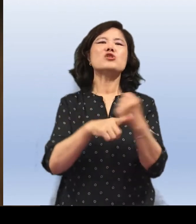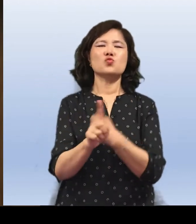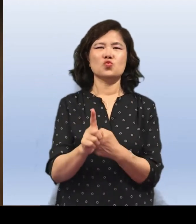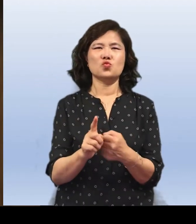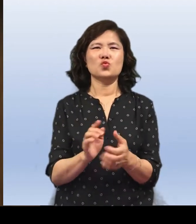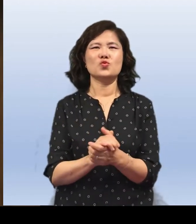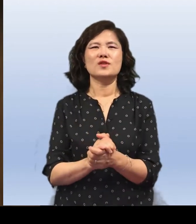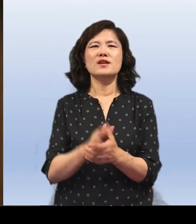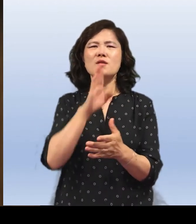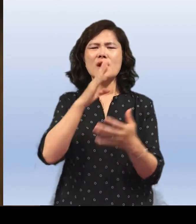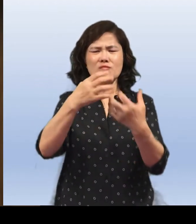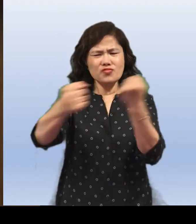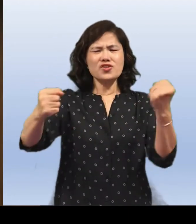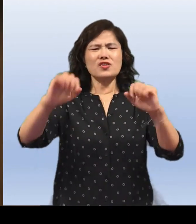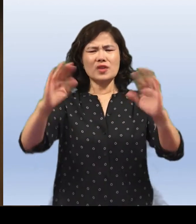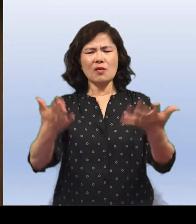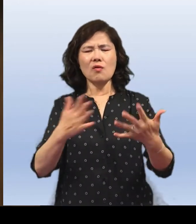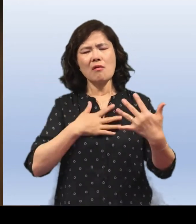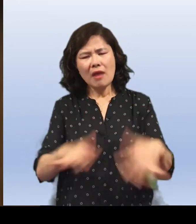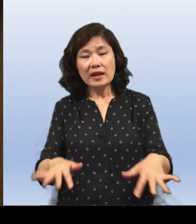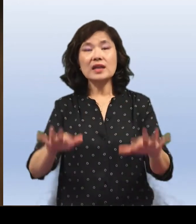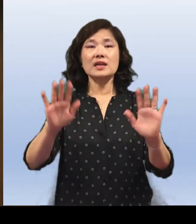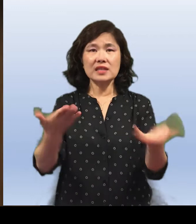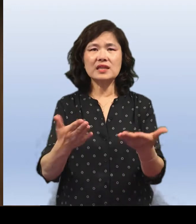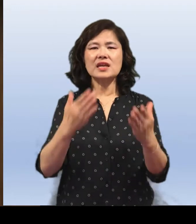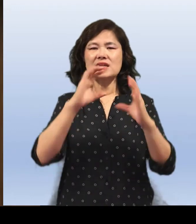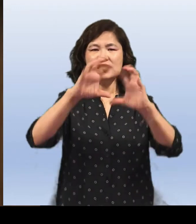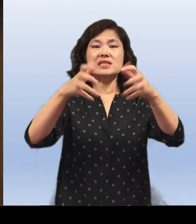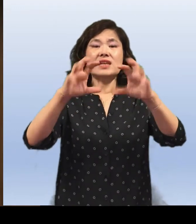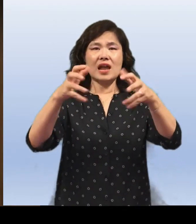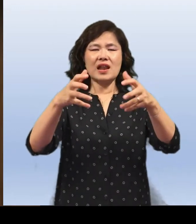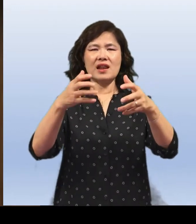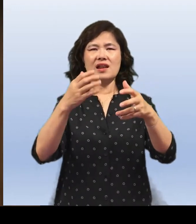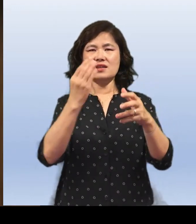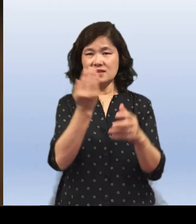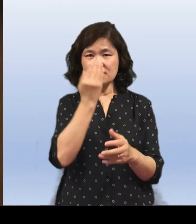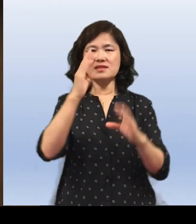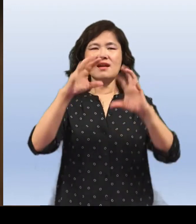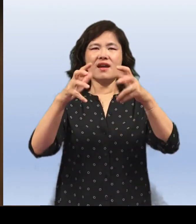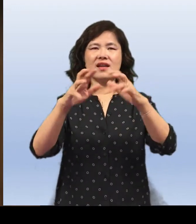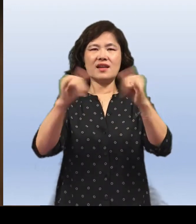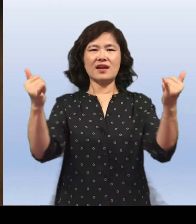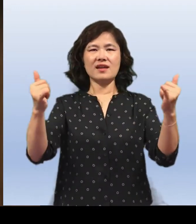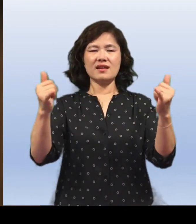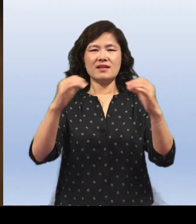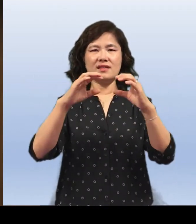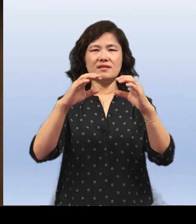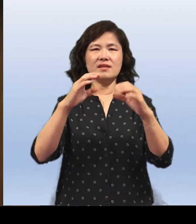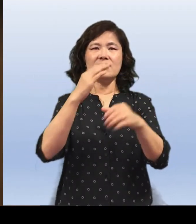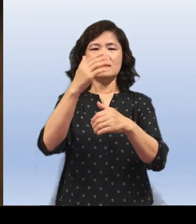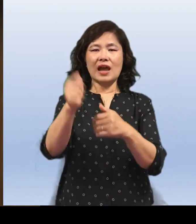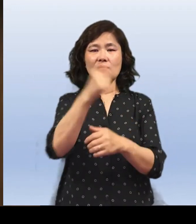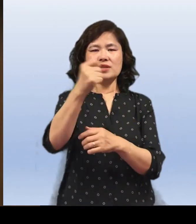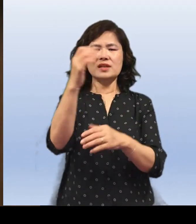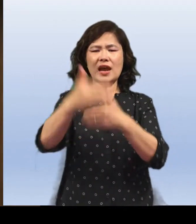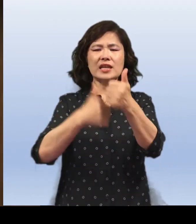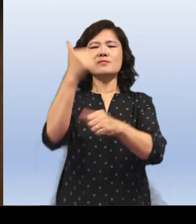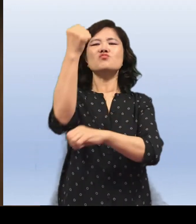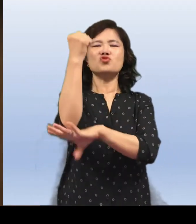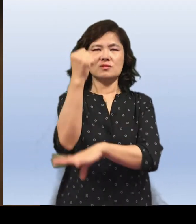분열되고 쇠약해진 이 이스라엘을 다윗이 하나님